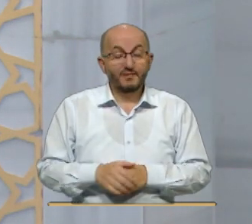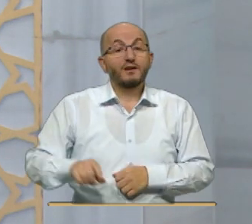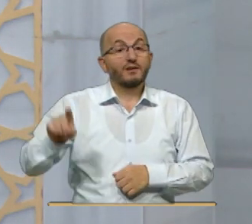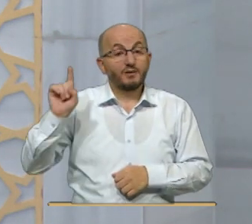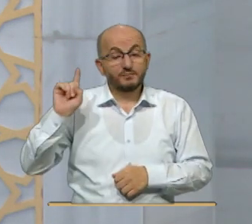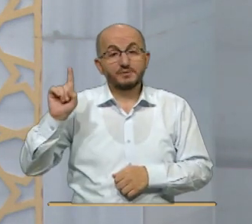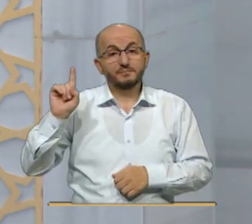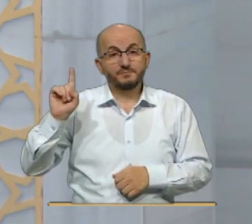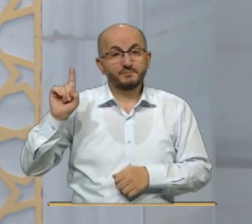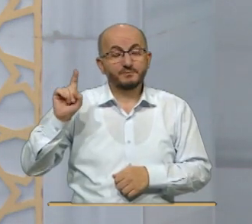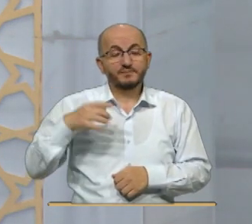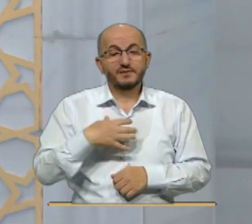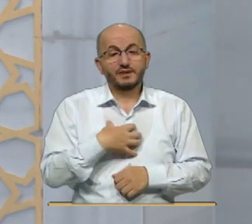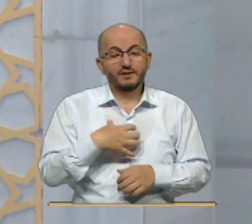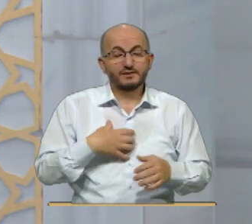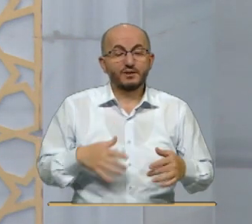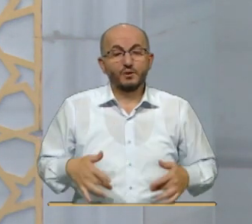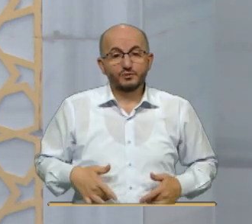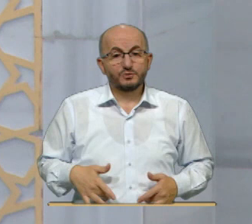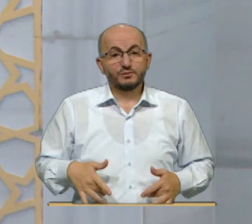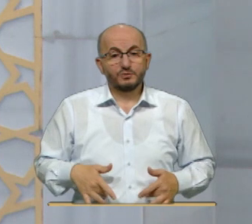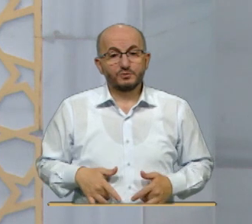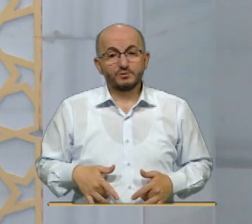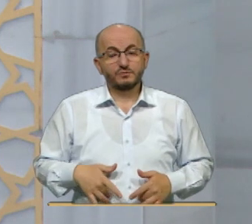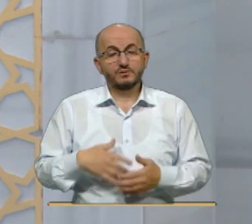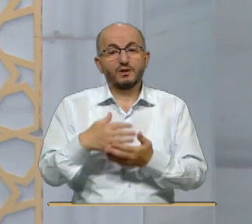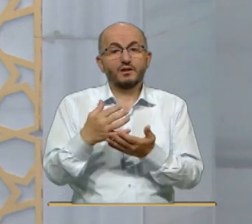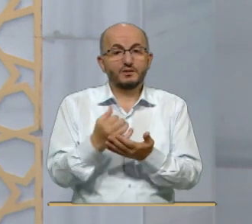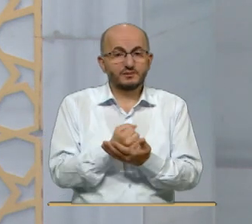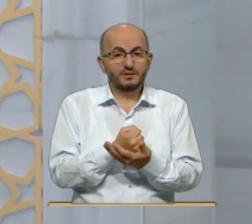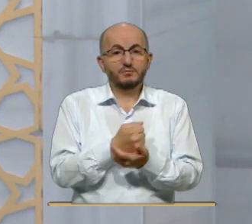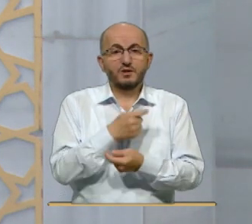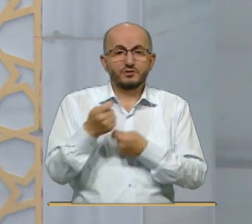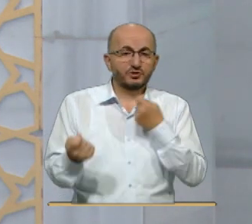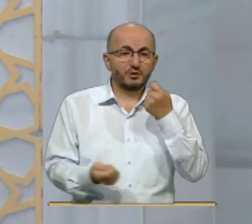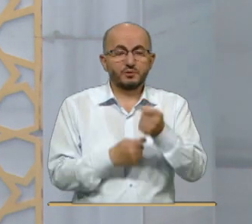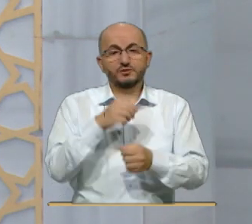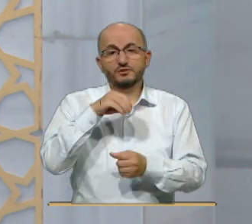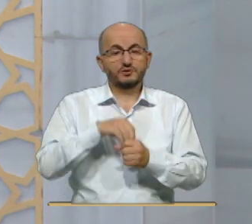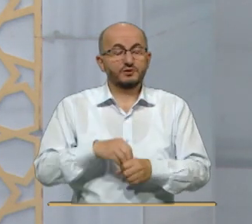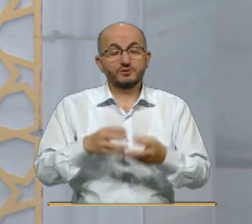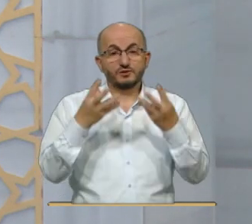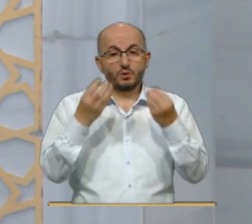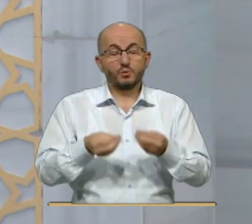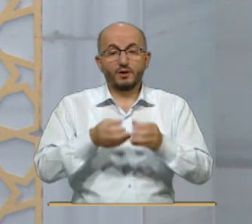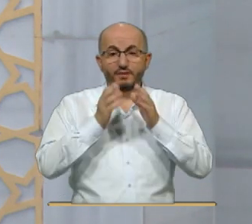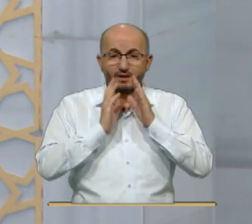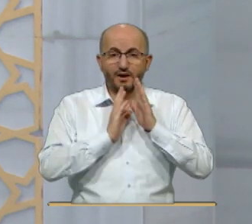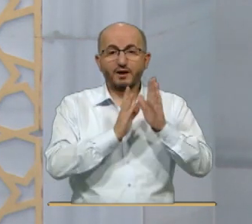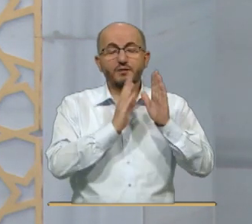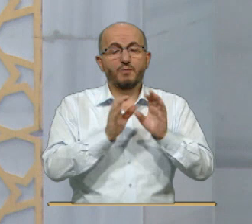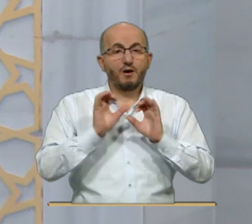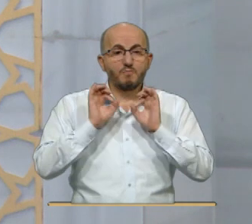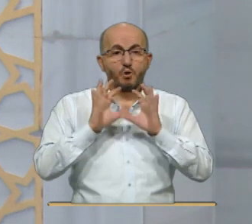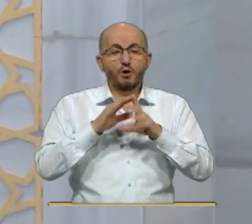Rabbim kendi hoşnutluğunu kazanma çabası içerisinde olan, daima böyle